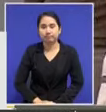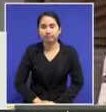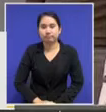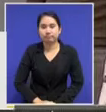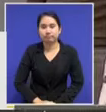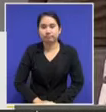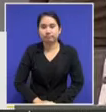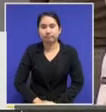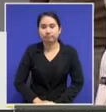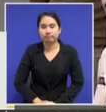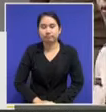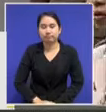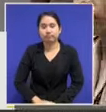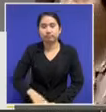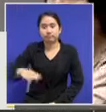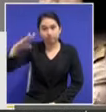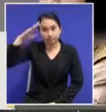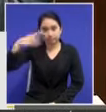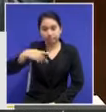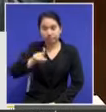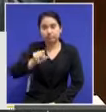พลเอกประยุทธ์จันทร์โอชาครับ